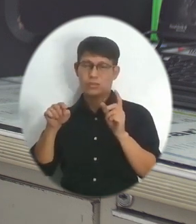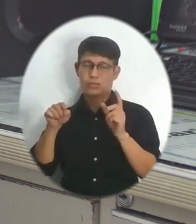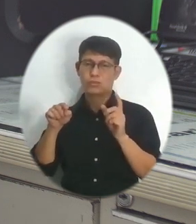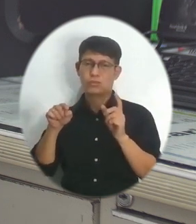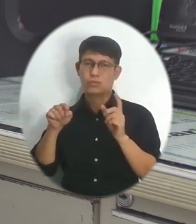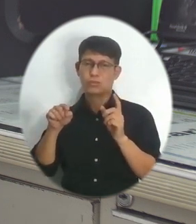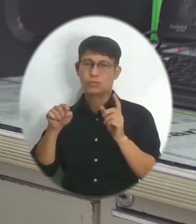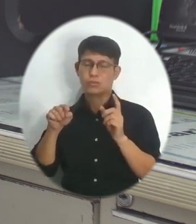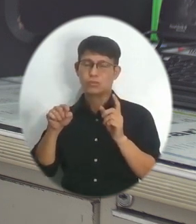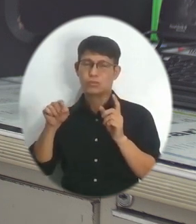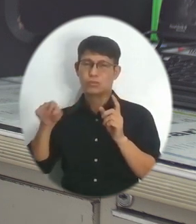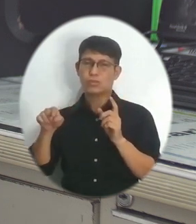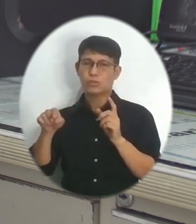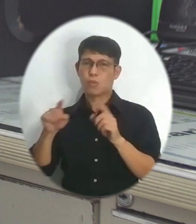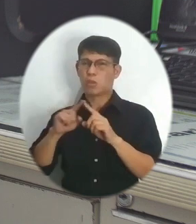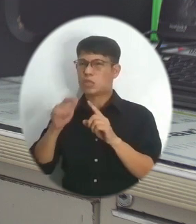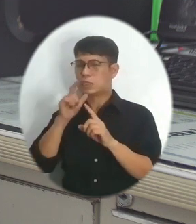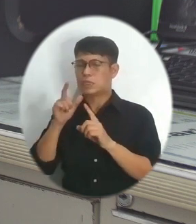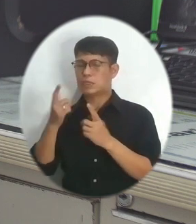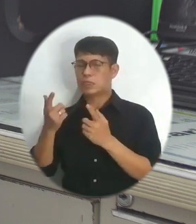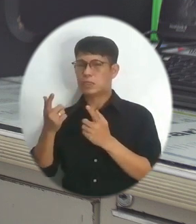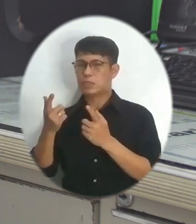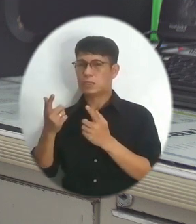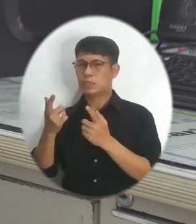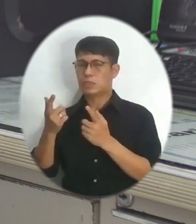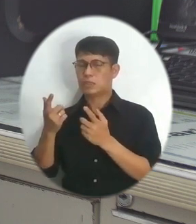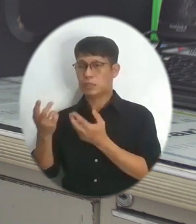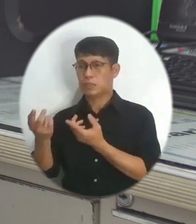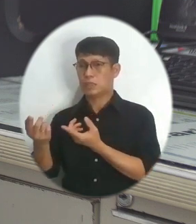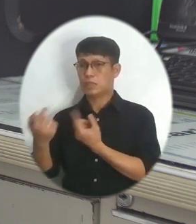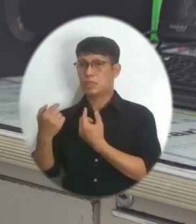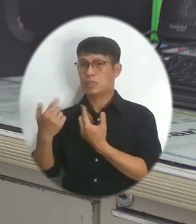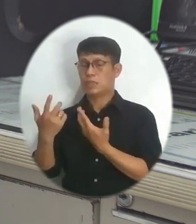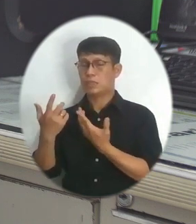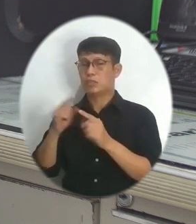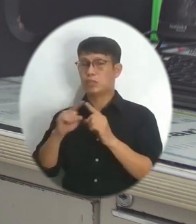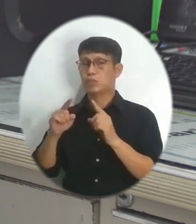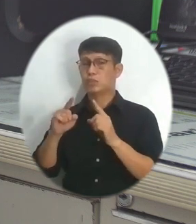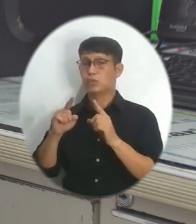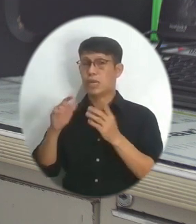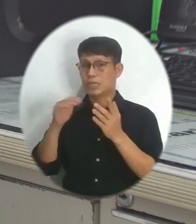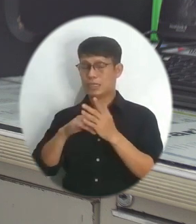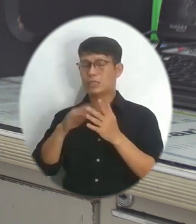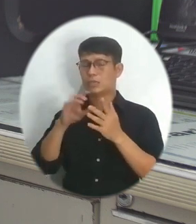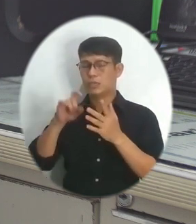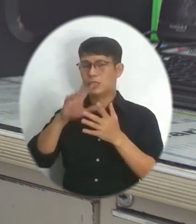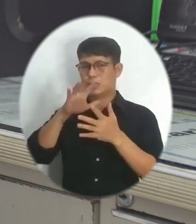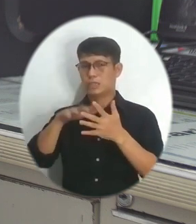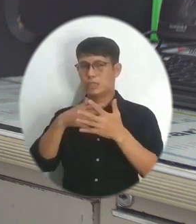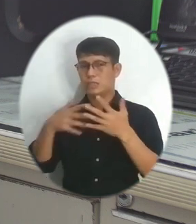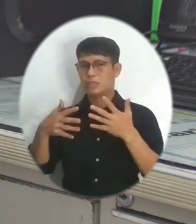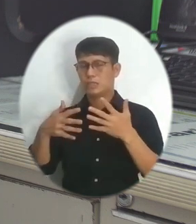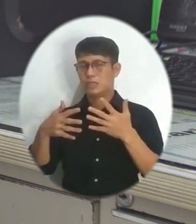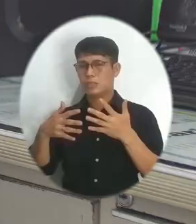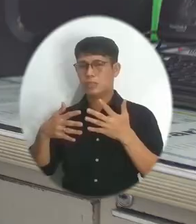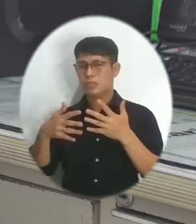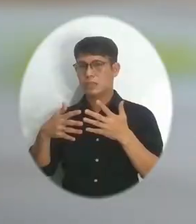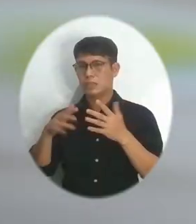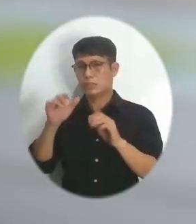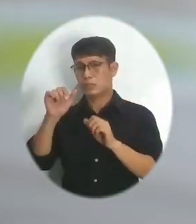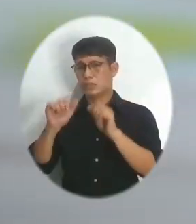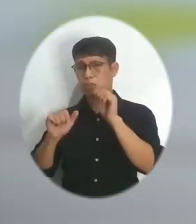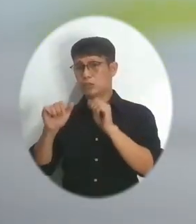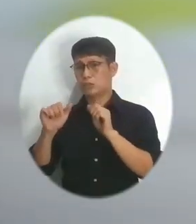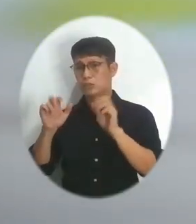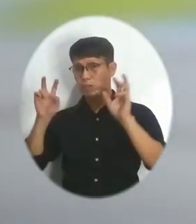natin nakuha yung responses na gusto natin. So, na-schedule natin siya sa test na nakatutulog. Yung tawag dun sa test